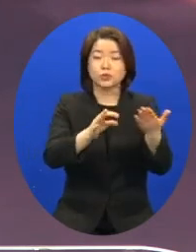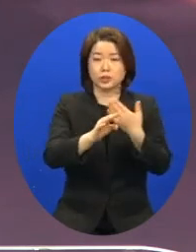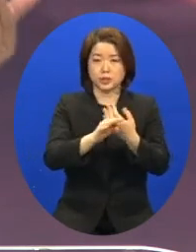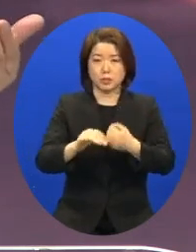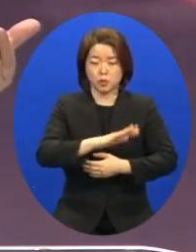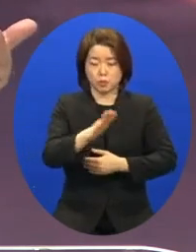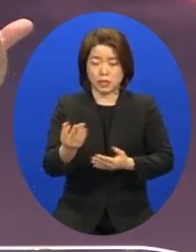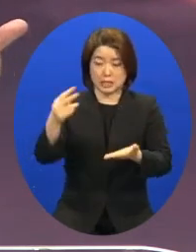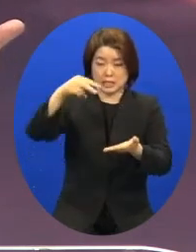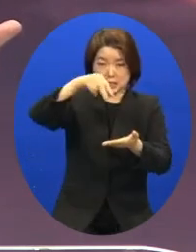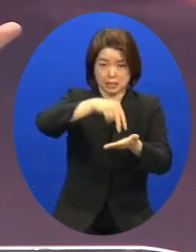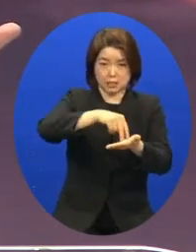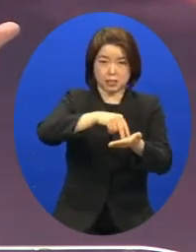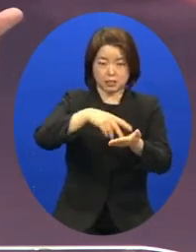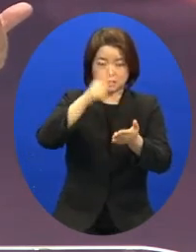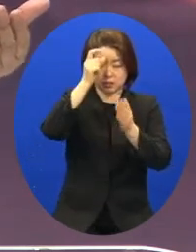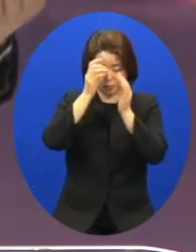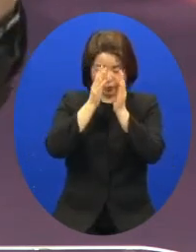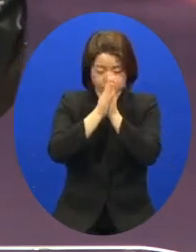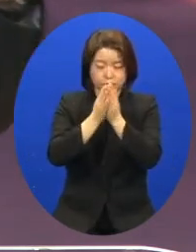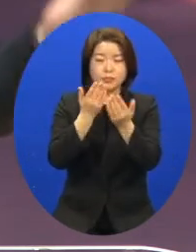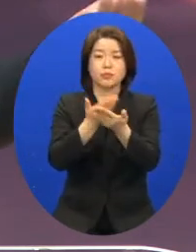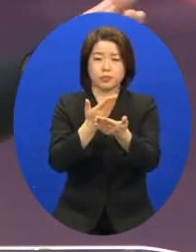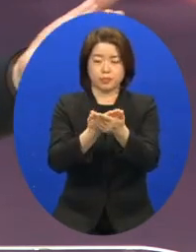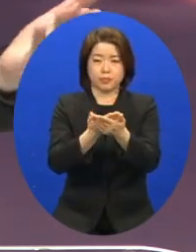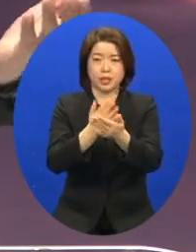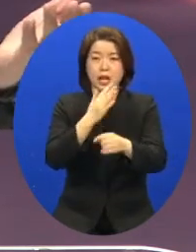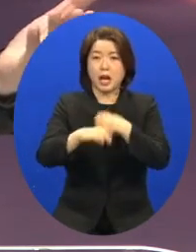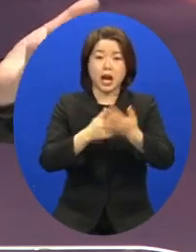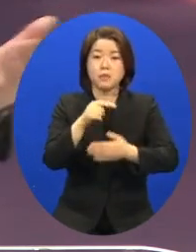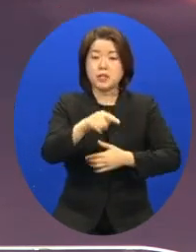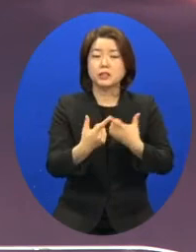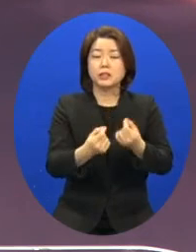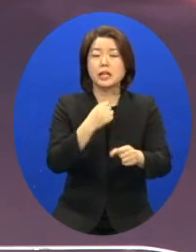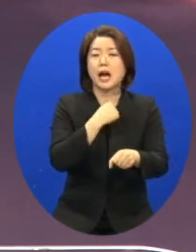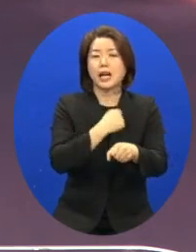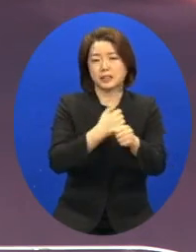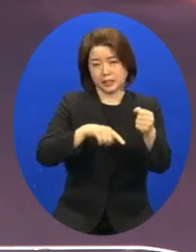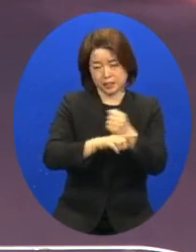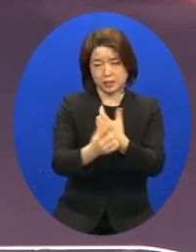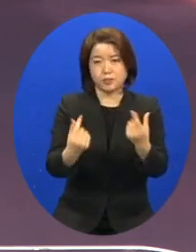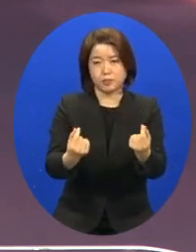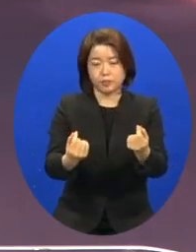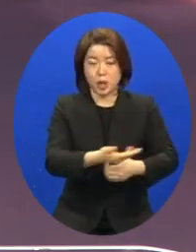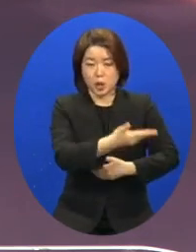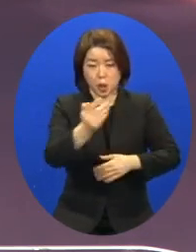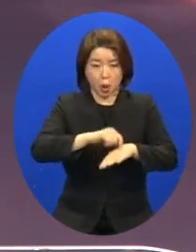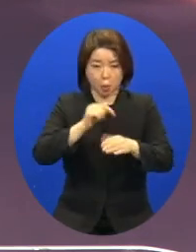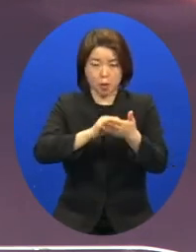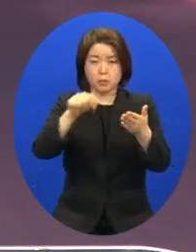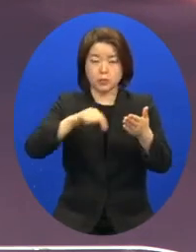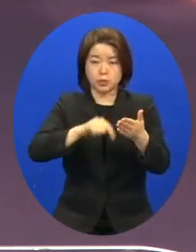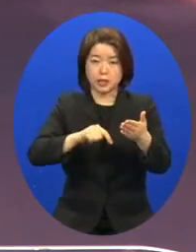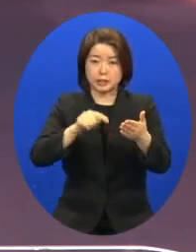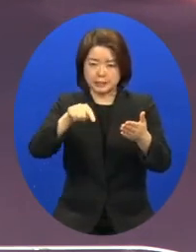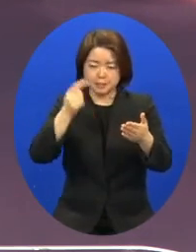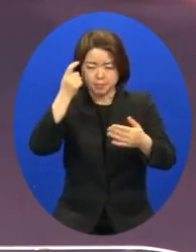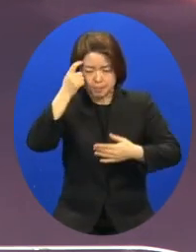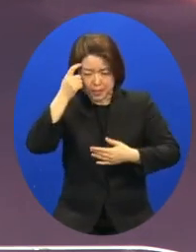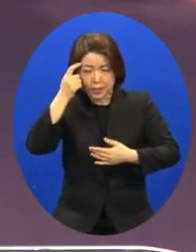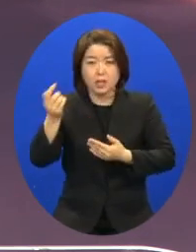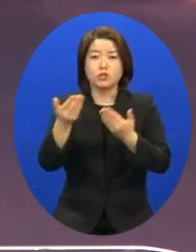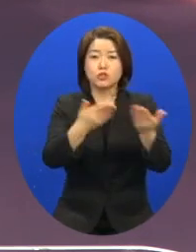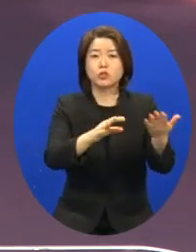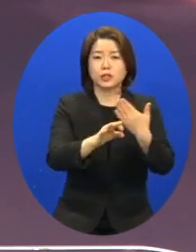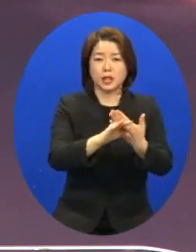우리 일어나서 기도합시다. 하나님이 그렇게 하시겠다는 뜻입니다. 여러분 안에 그런 마음을 주셨다면 십자가의